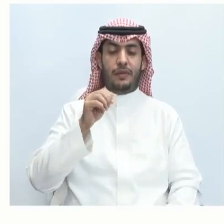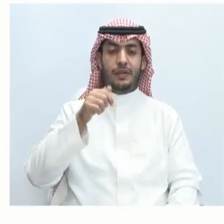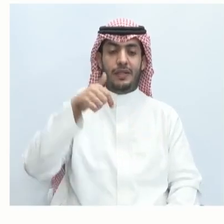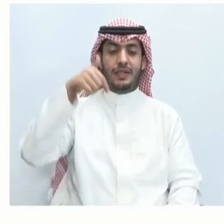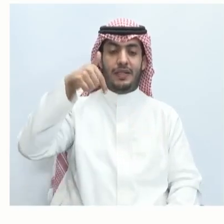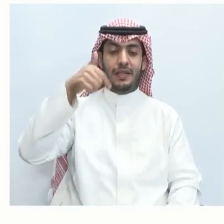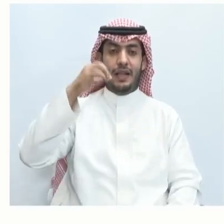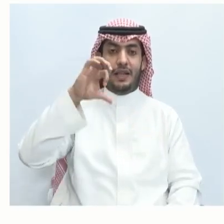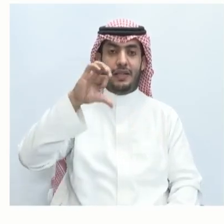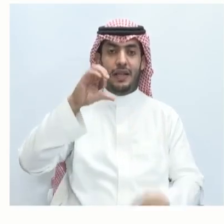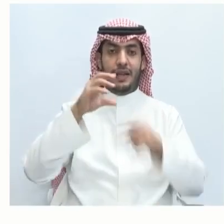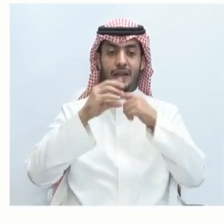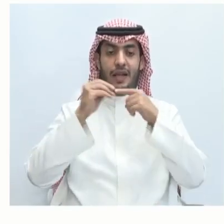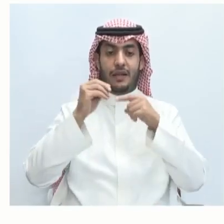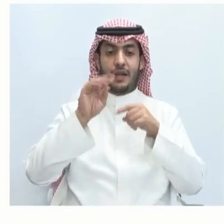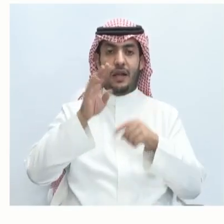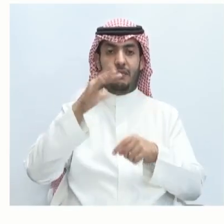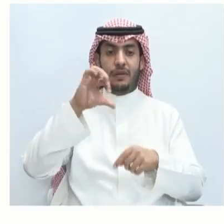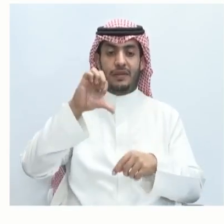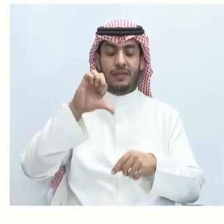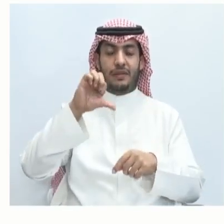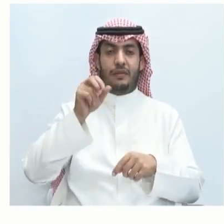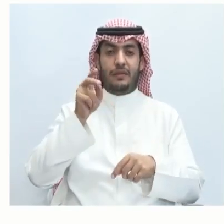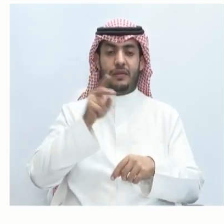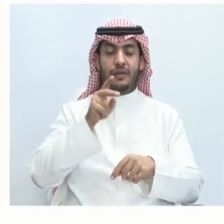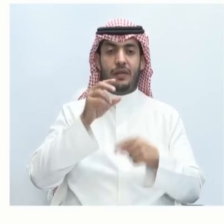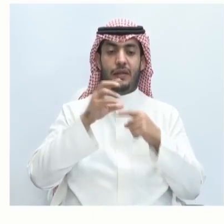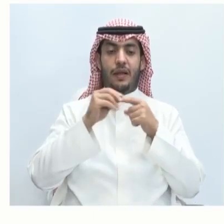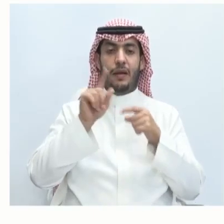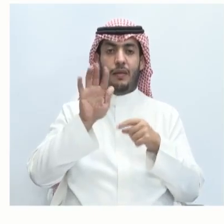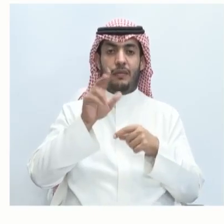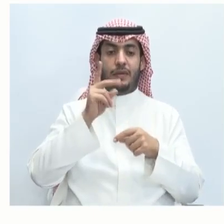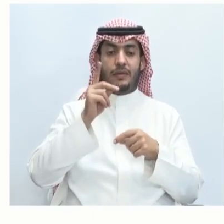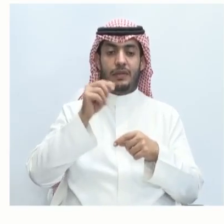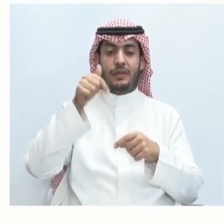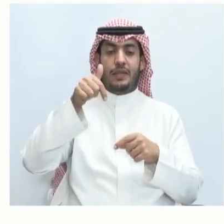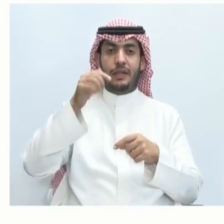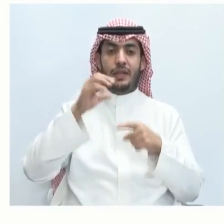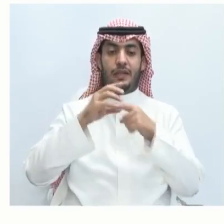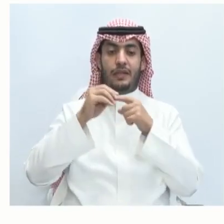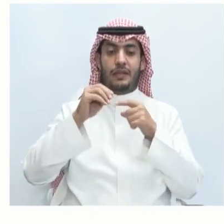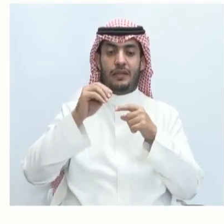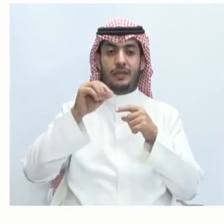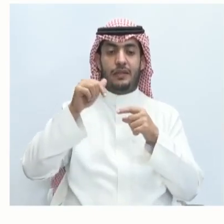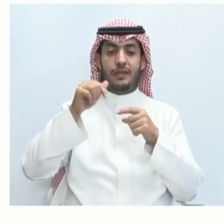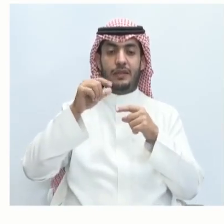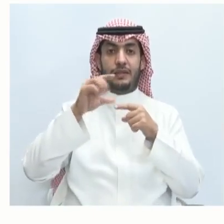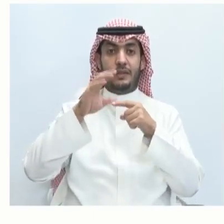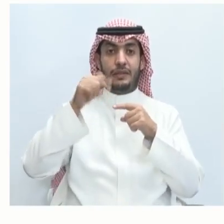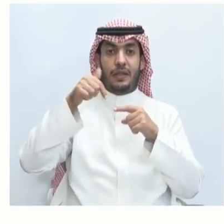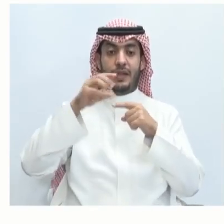سته على تسعه مطروحا منها اربعه الى تسعه ساقوم بطرح البسطين سته مطروحا منها اربعه ابنائي وبناتي